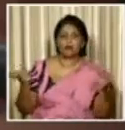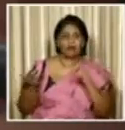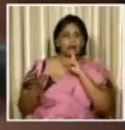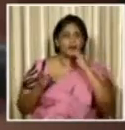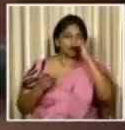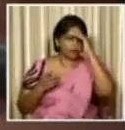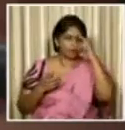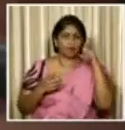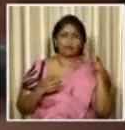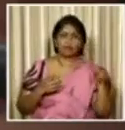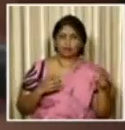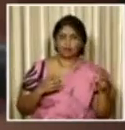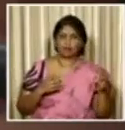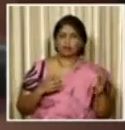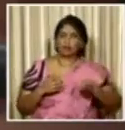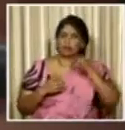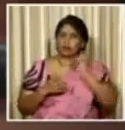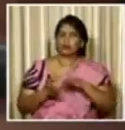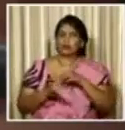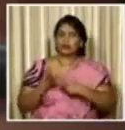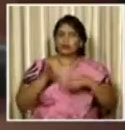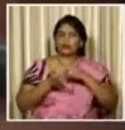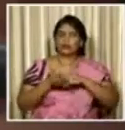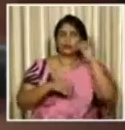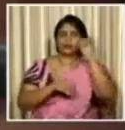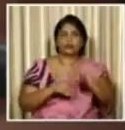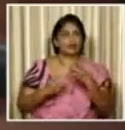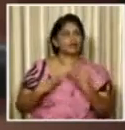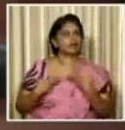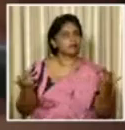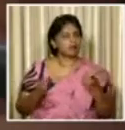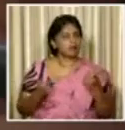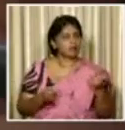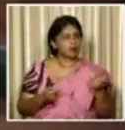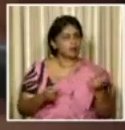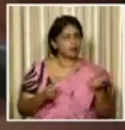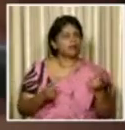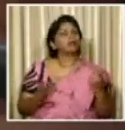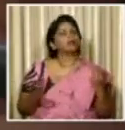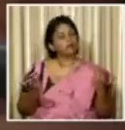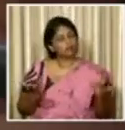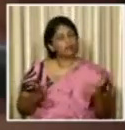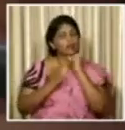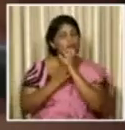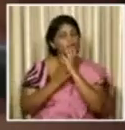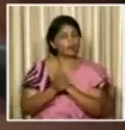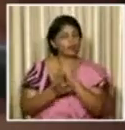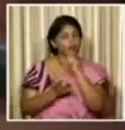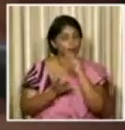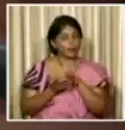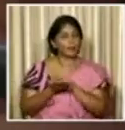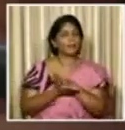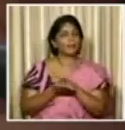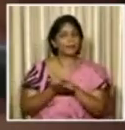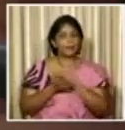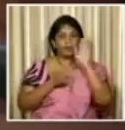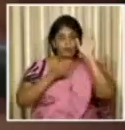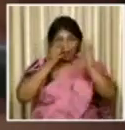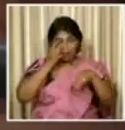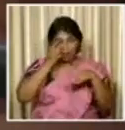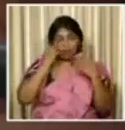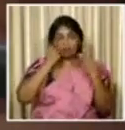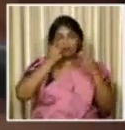කරාට තීරක ඡන්ද පාවිච්චි කරන්න තවස්තාවක් නෑනේ ඒ නිසා විවස්ථාව හරි පැහැදිලි නොපෙනී